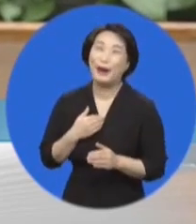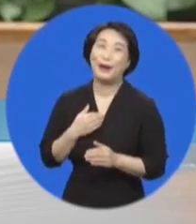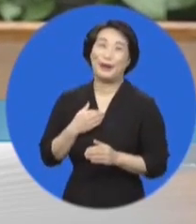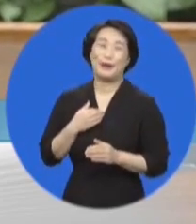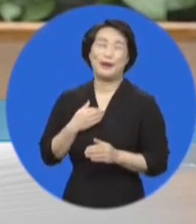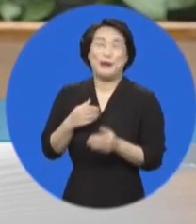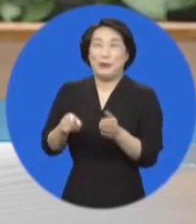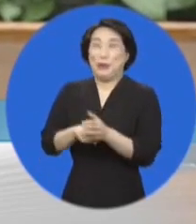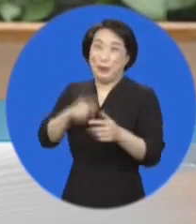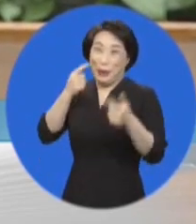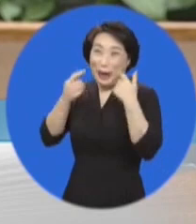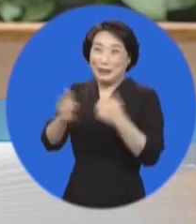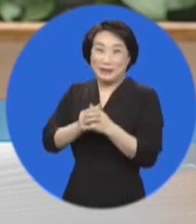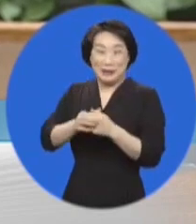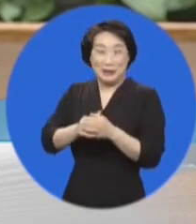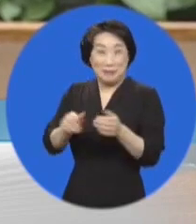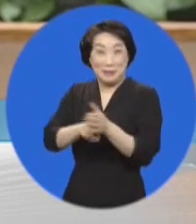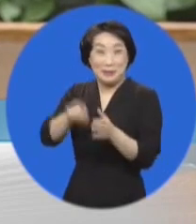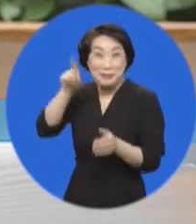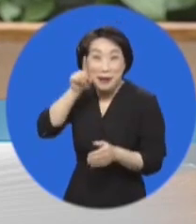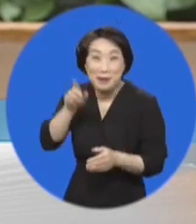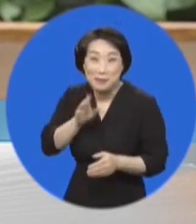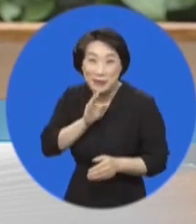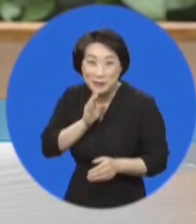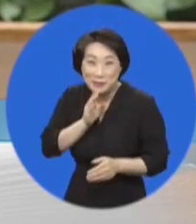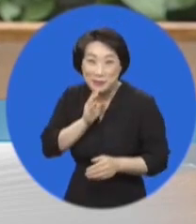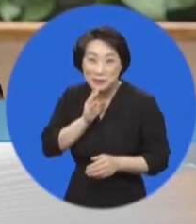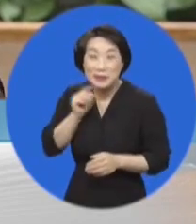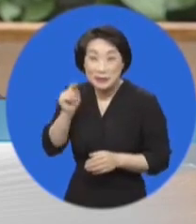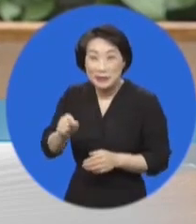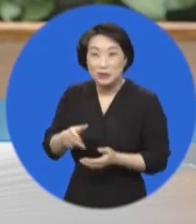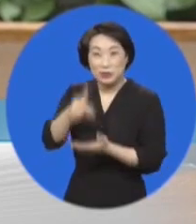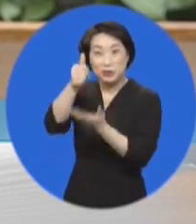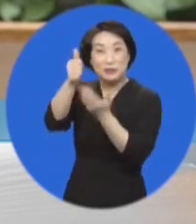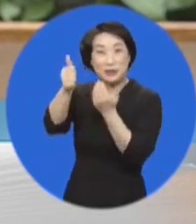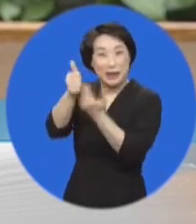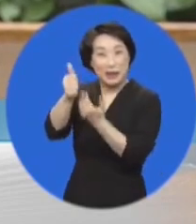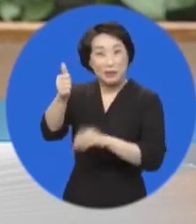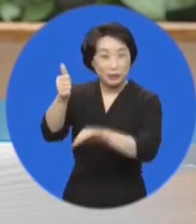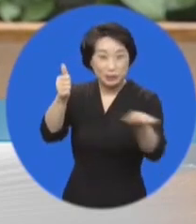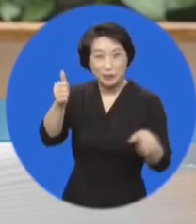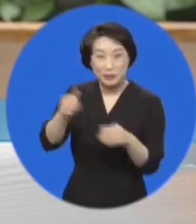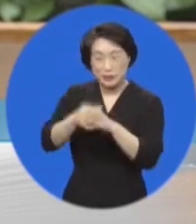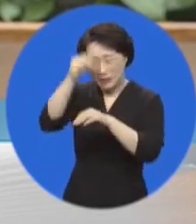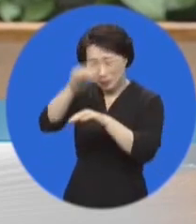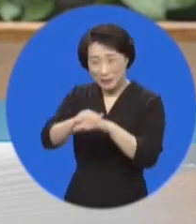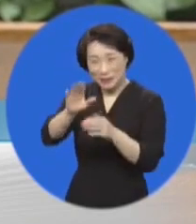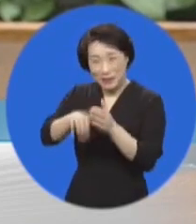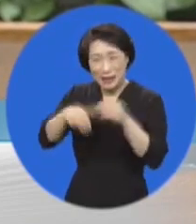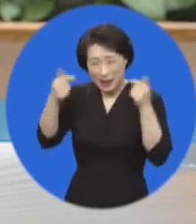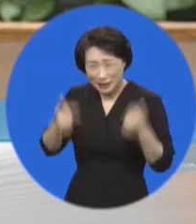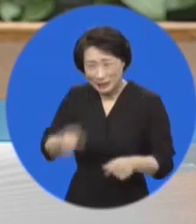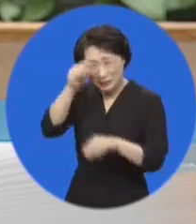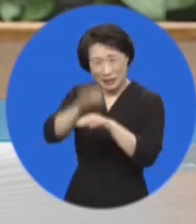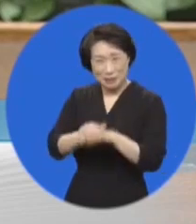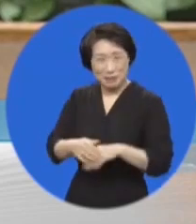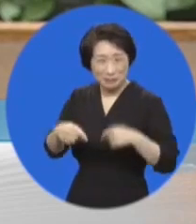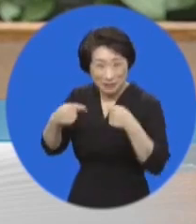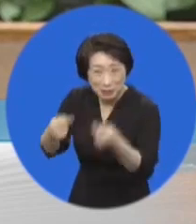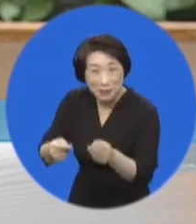너무도 믿어지고 확신하기에 그 주님 앞에 우리는 예배 때마다 예배하고